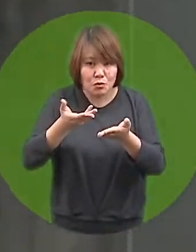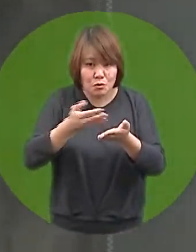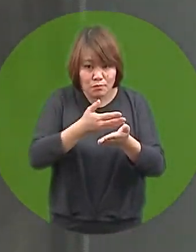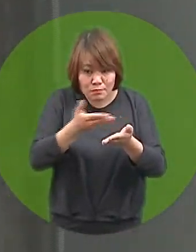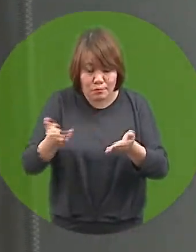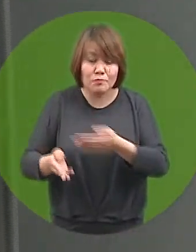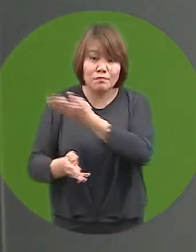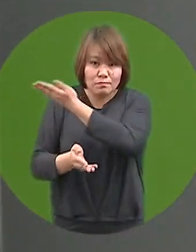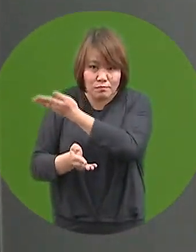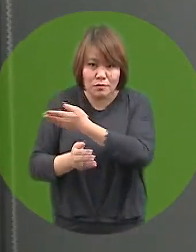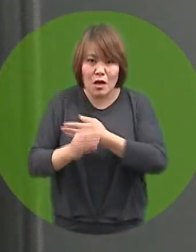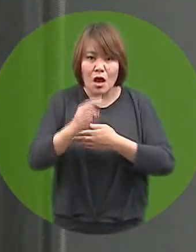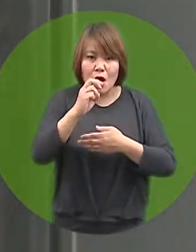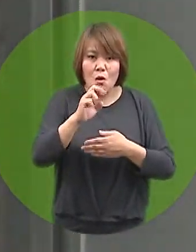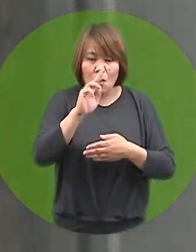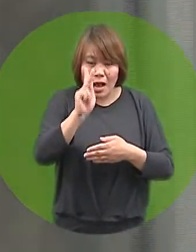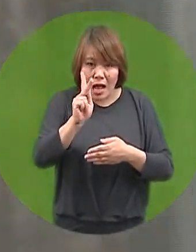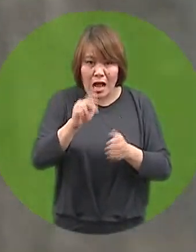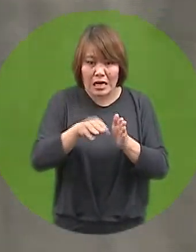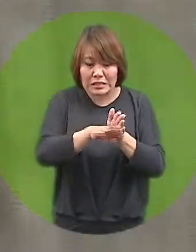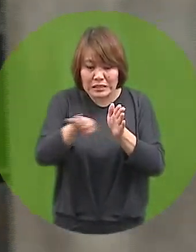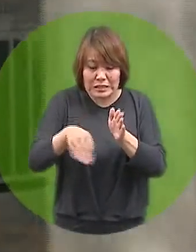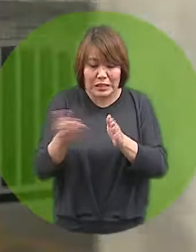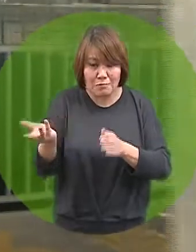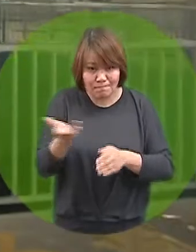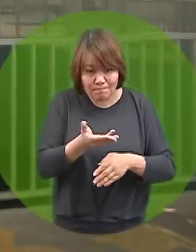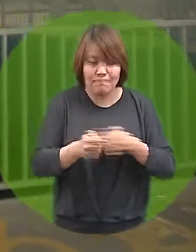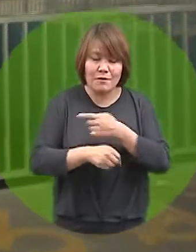こちらのろ過池へ運ばれます。